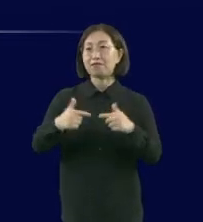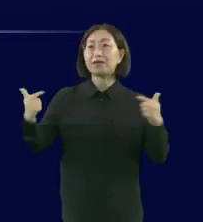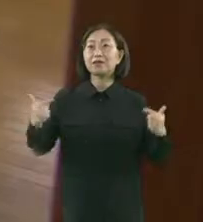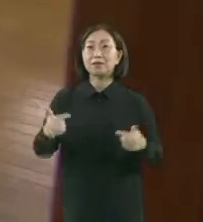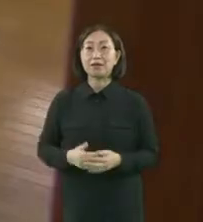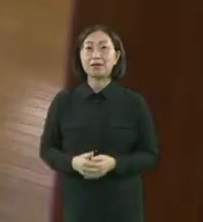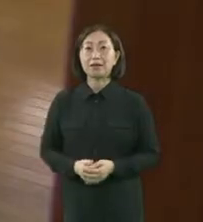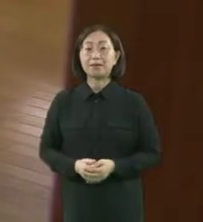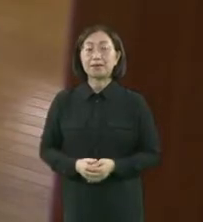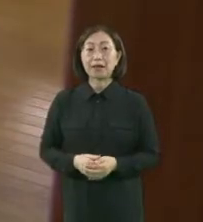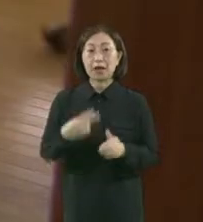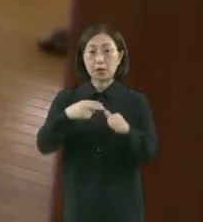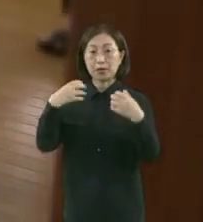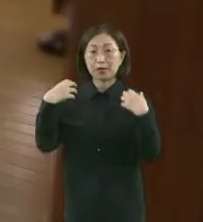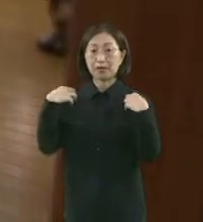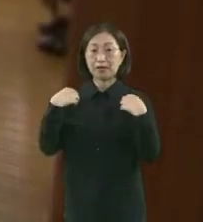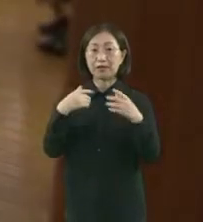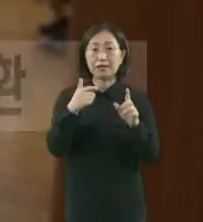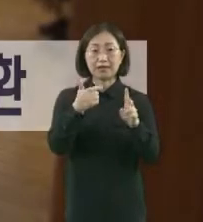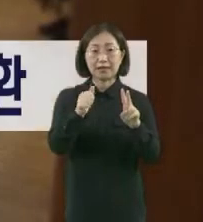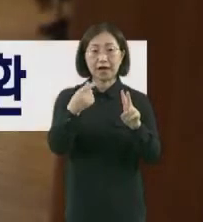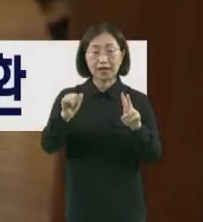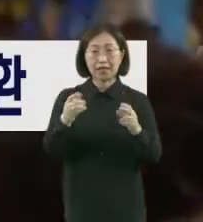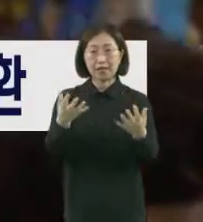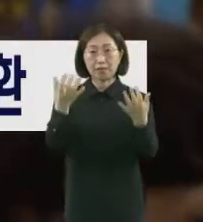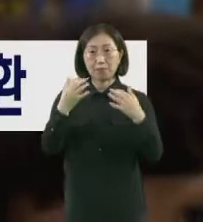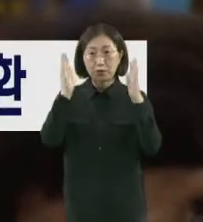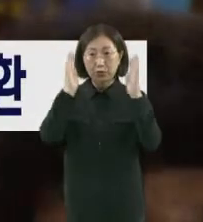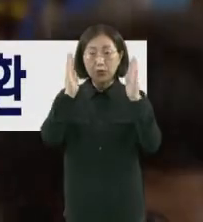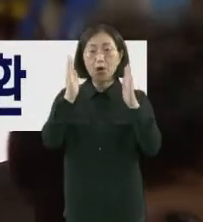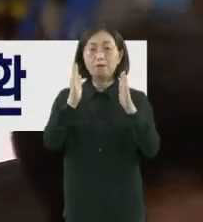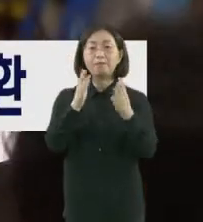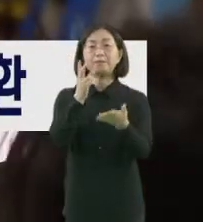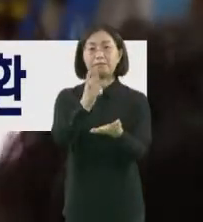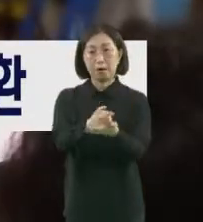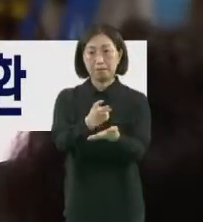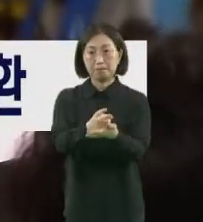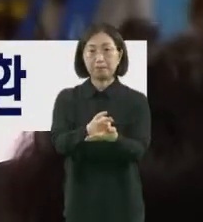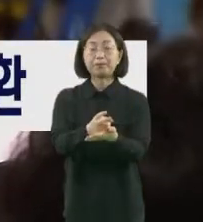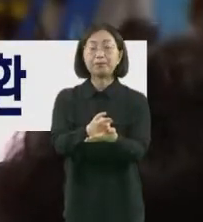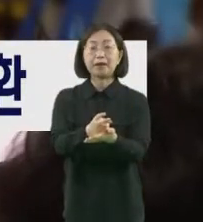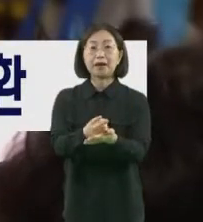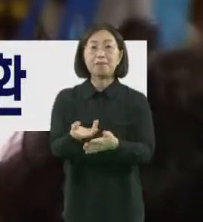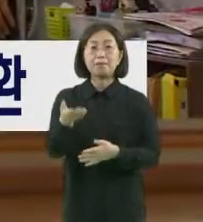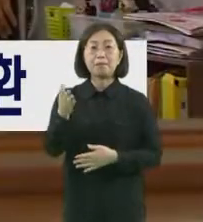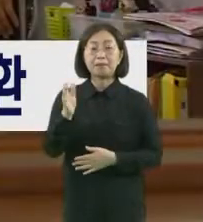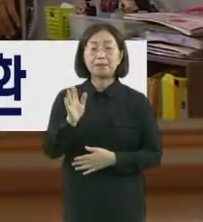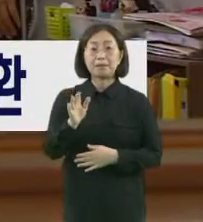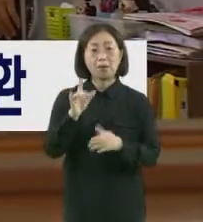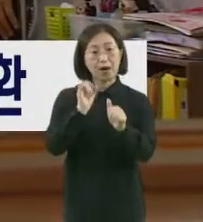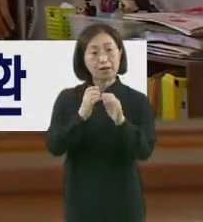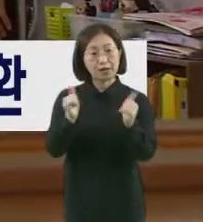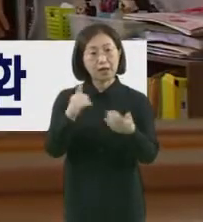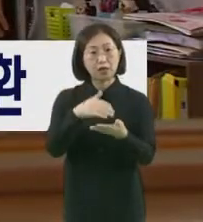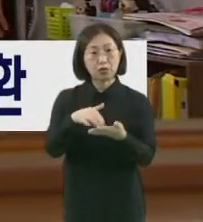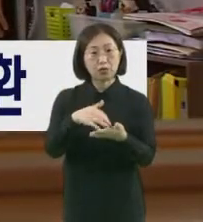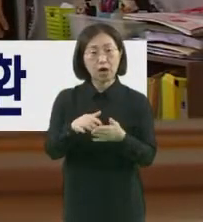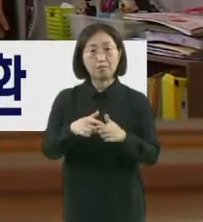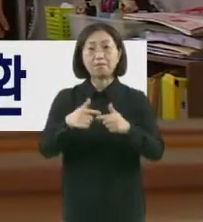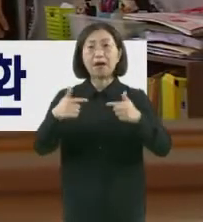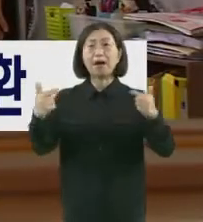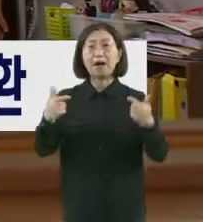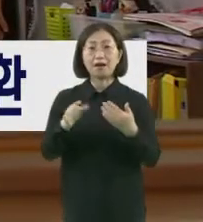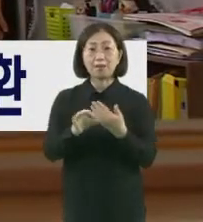있습니다. 교육청이 2학기 정상등교, 대면 수업 원칙을 유지하도록 한 가운데 확진자 수가 일정 비율 이상에